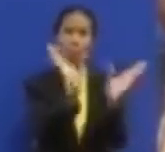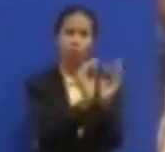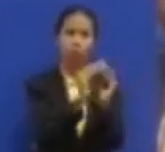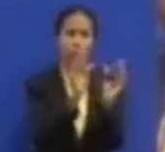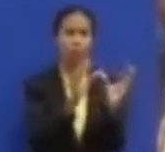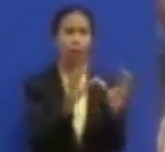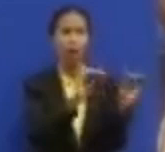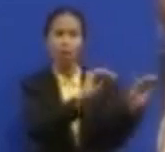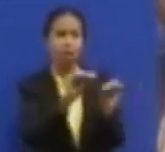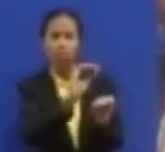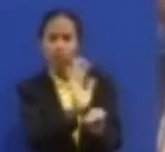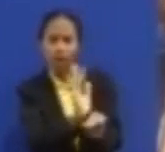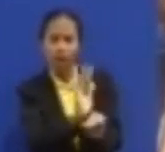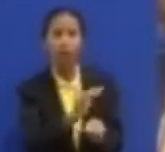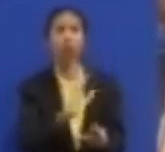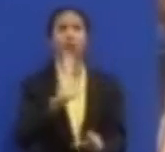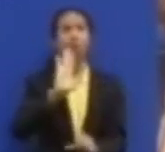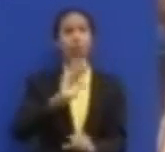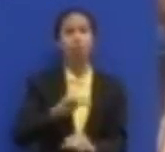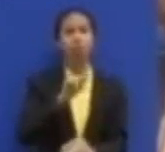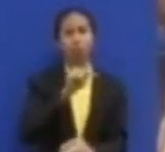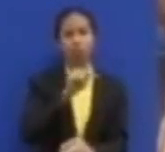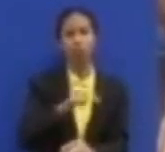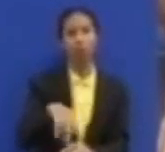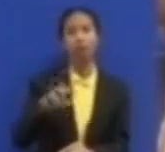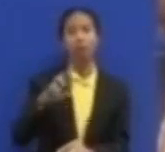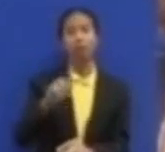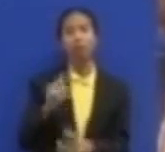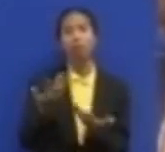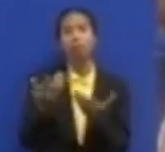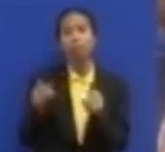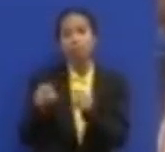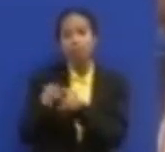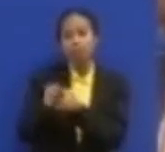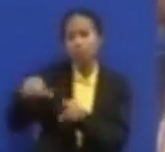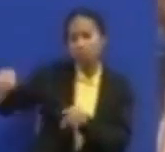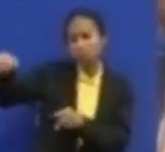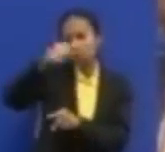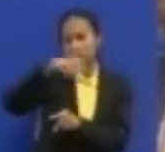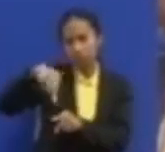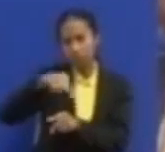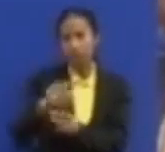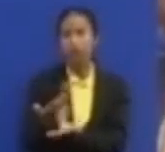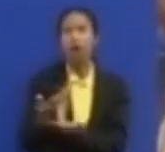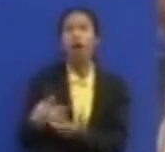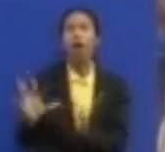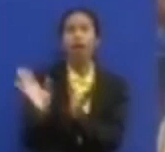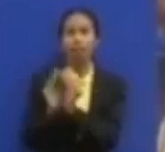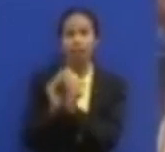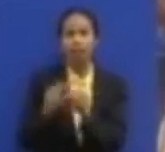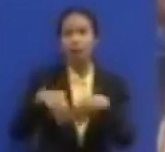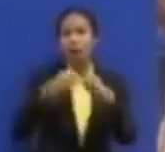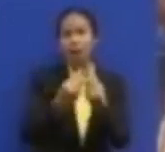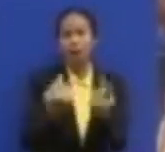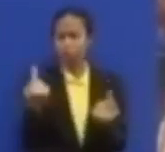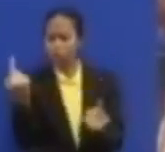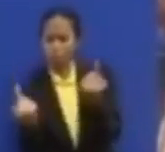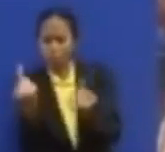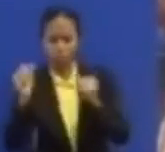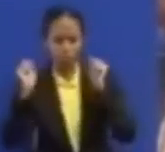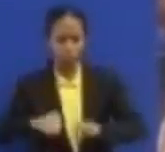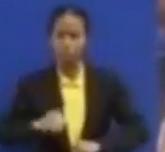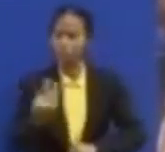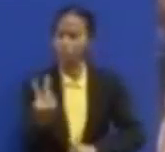ก็ต้องให้สภาซึ่งจะเป็นผู้ลงคะแนนทุกคนครับไม่ใช่สองคนนี้เท่านั้นลงคะแนนครับผู้ที่จะลงคะแน